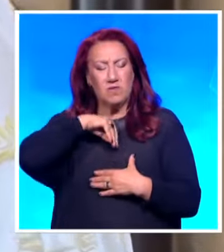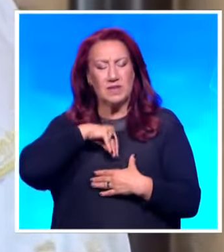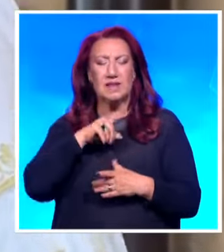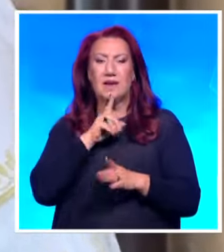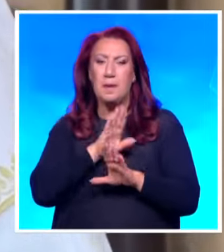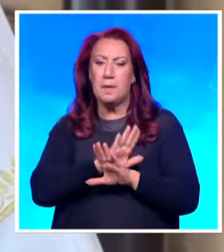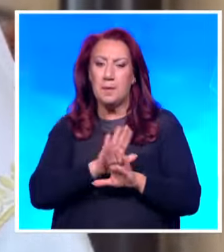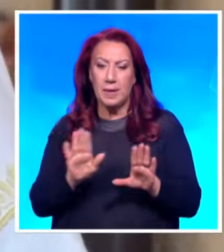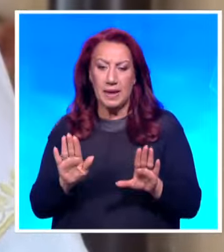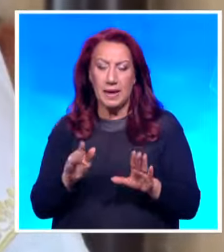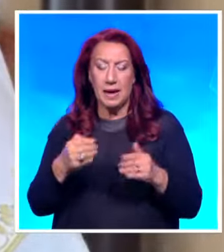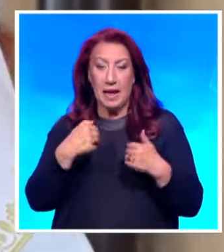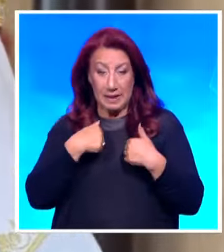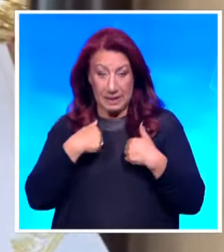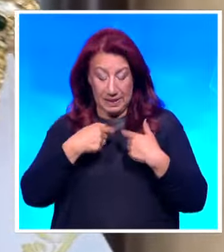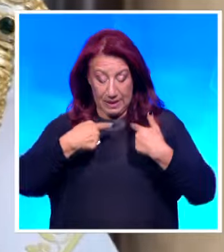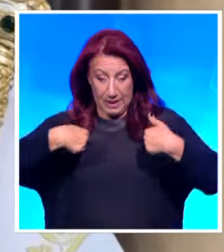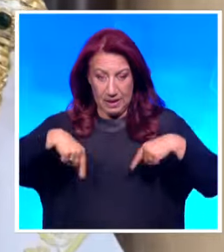Нашите души, ние да се помириме с